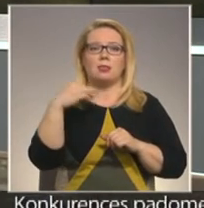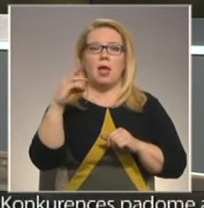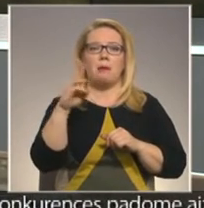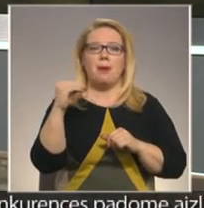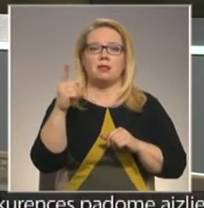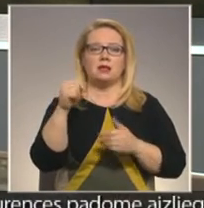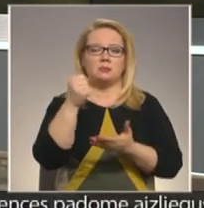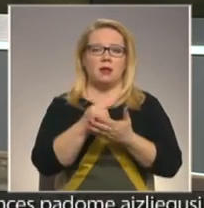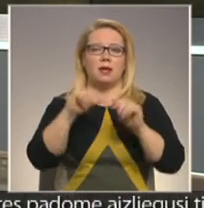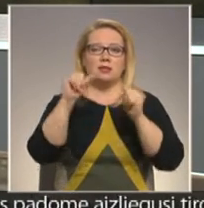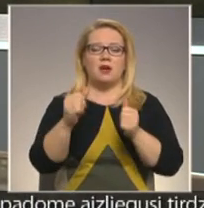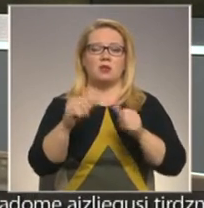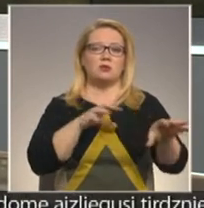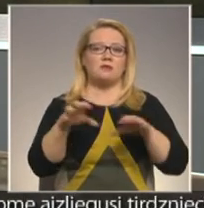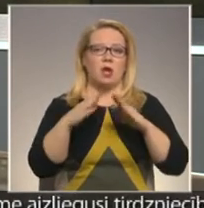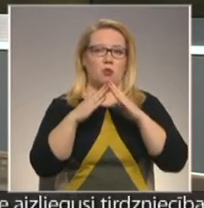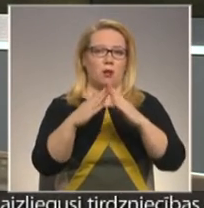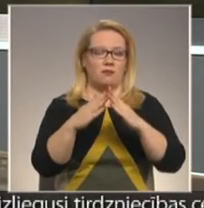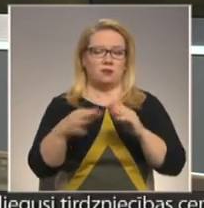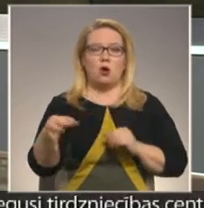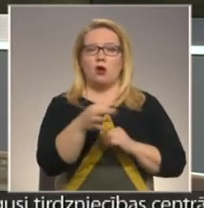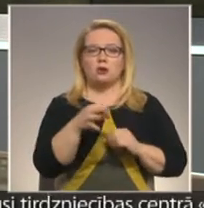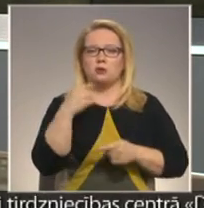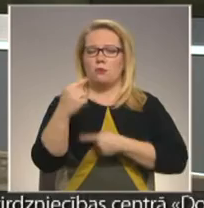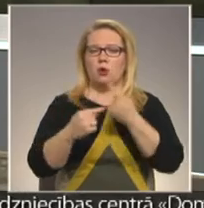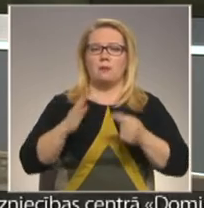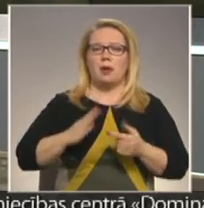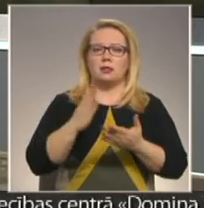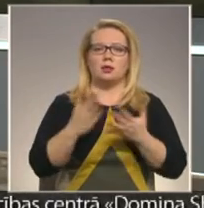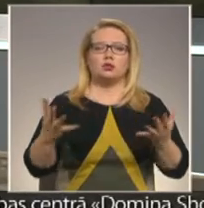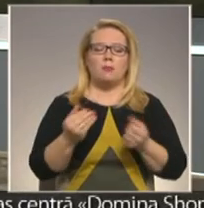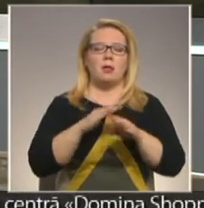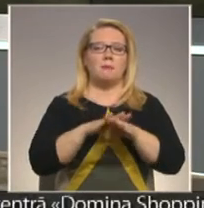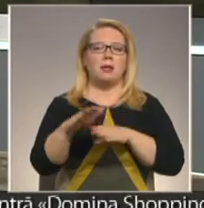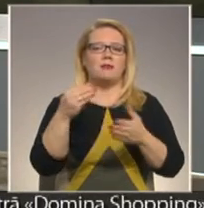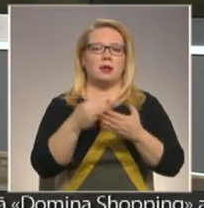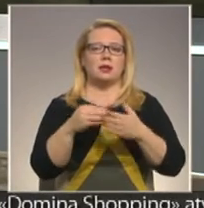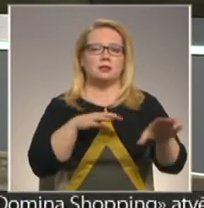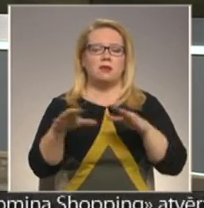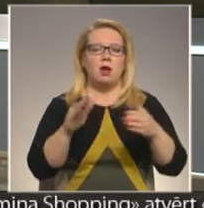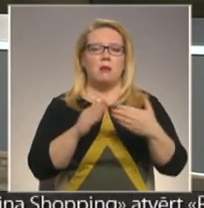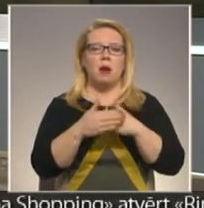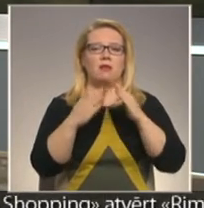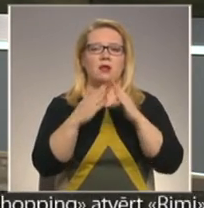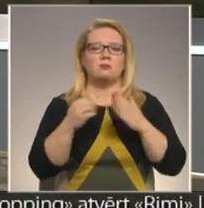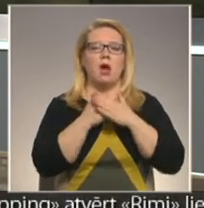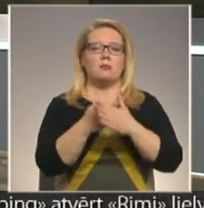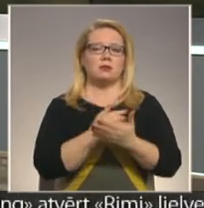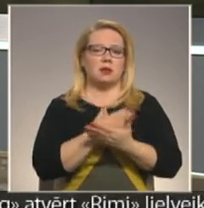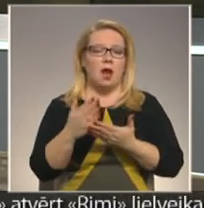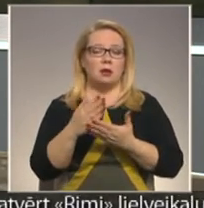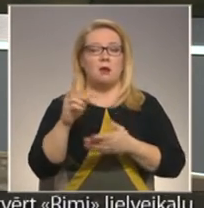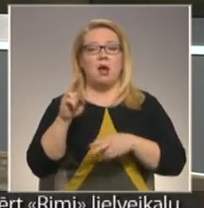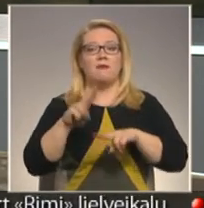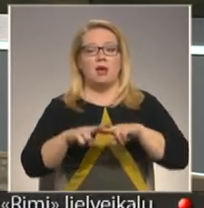arī dzīvnieku patvērsme. Organizācijas joprojām gaida, kad tiks nodibināta pilnvērtīga dzīvnieku patvērsme atbalsta kārtība. Vietām